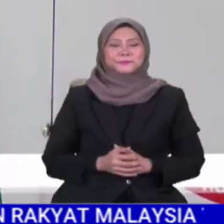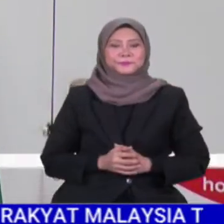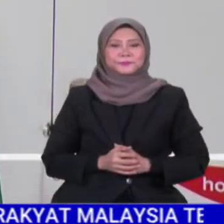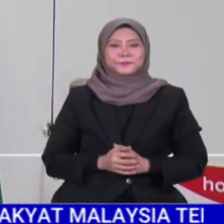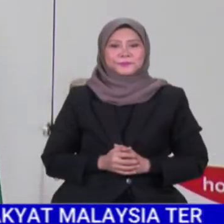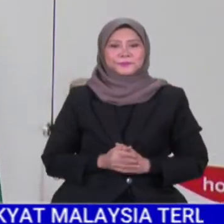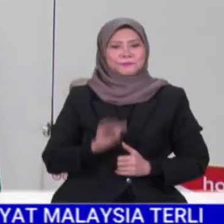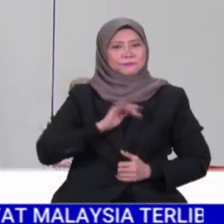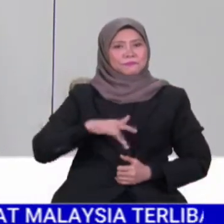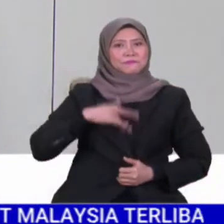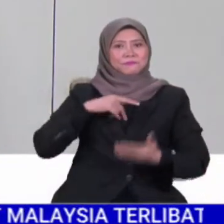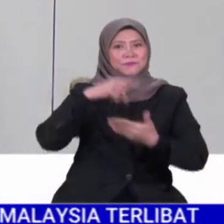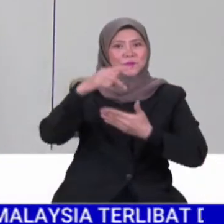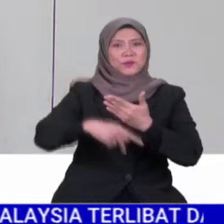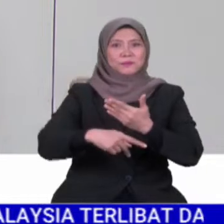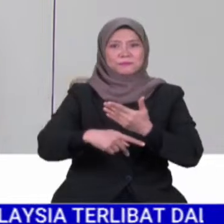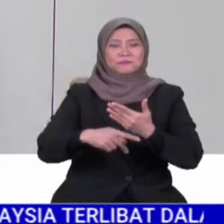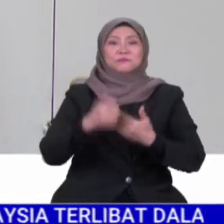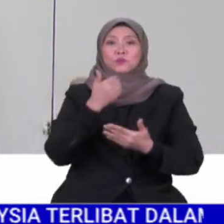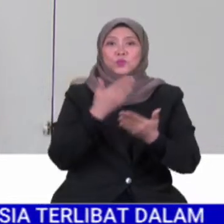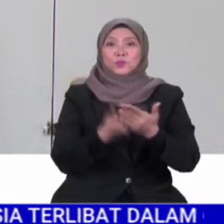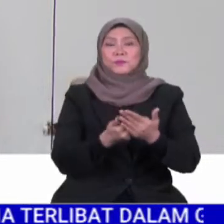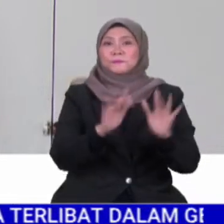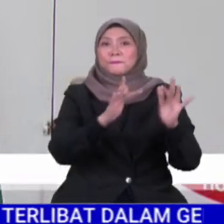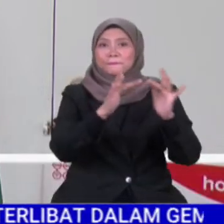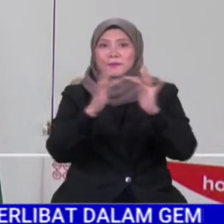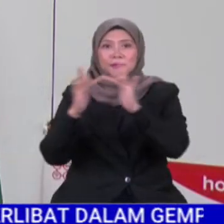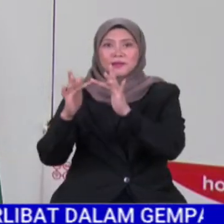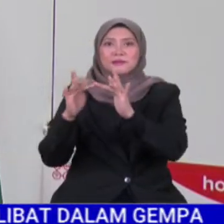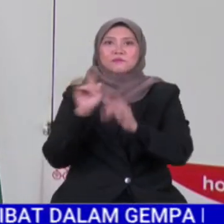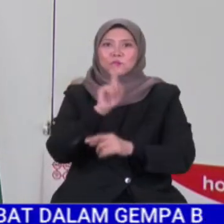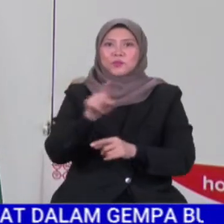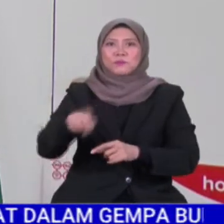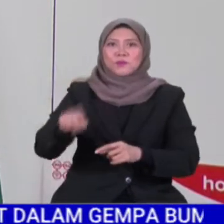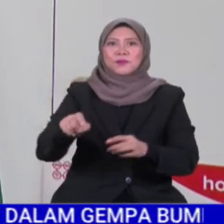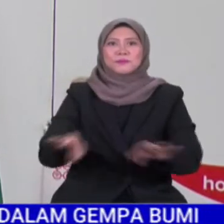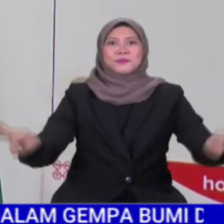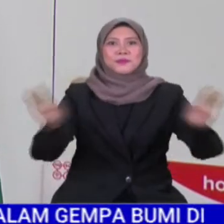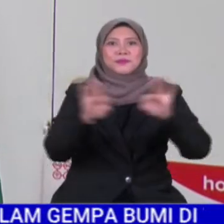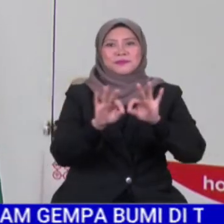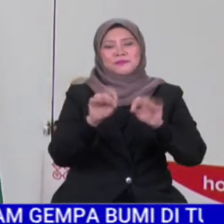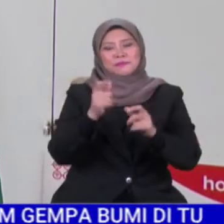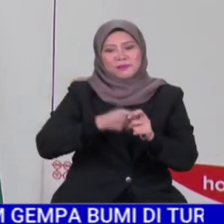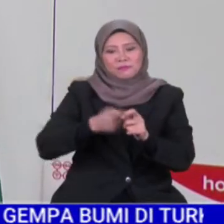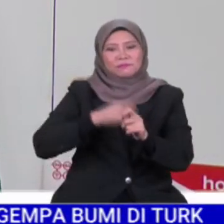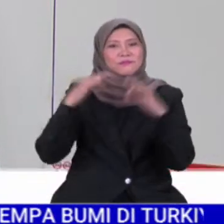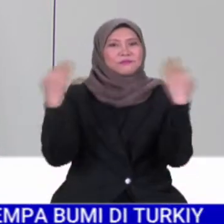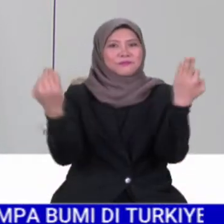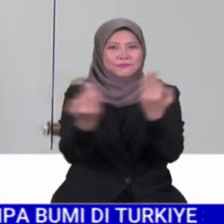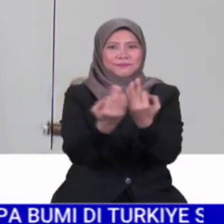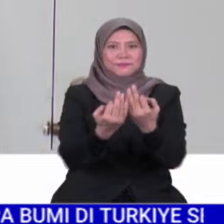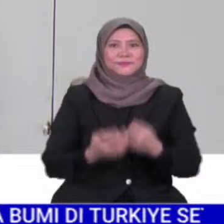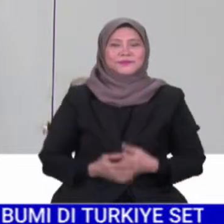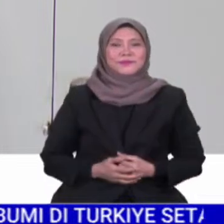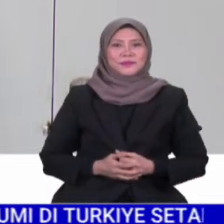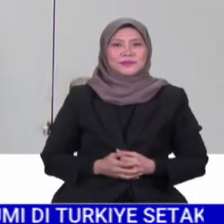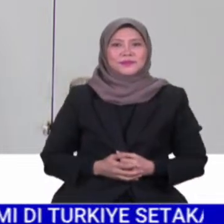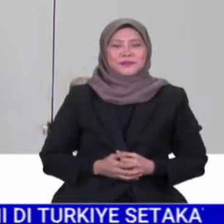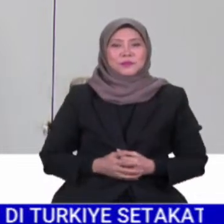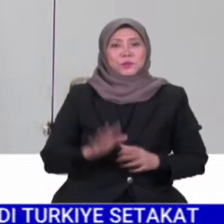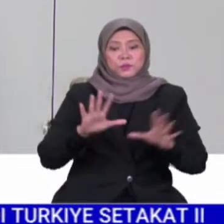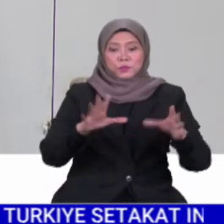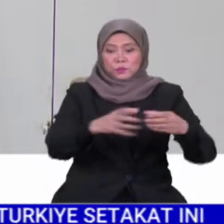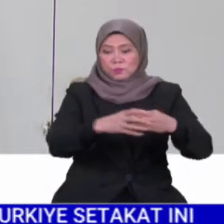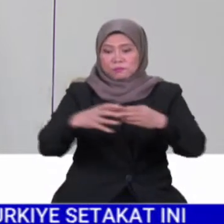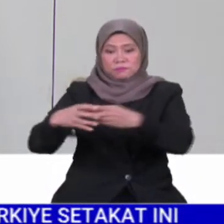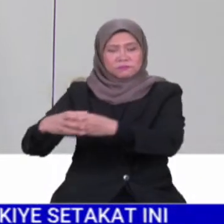program ni baguslah sebab internet ni memang satu keperluan yang penting untuk setiap keluarga. Okey, untuk semua